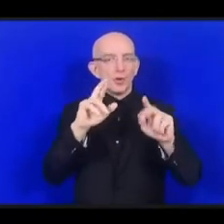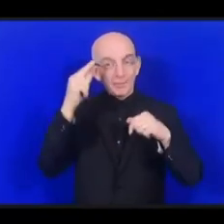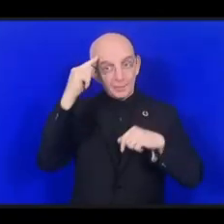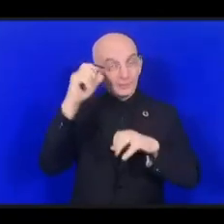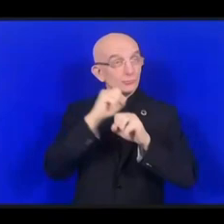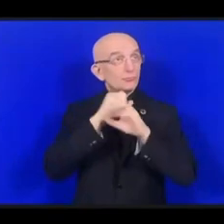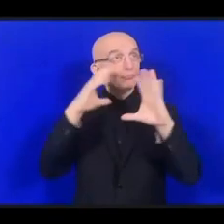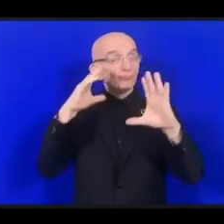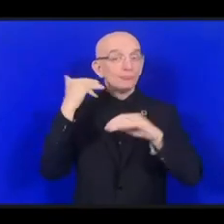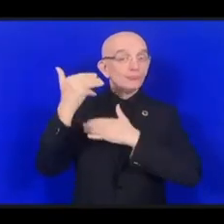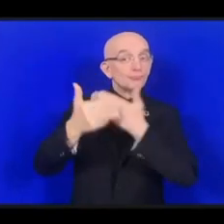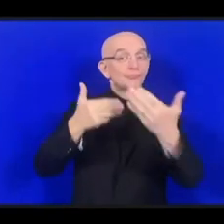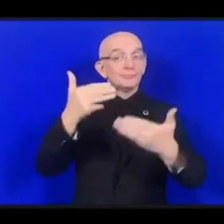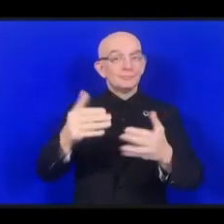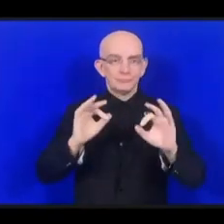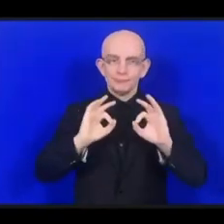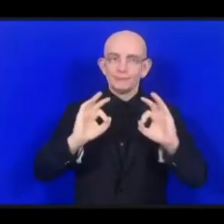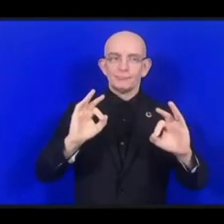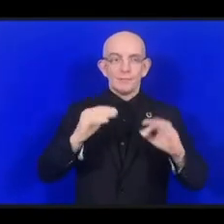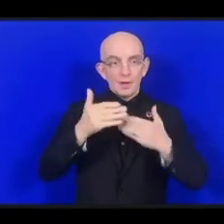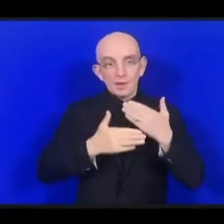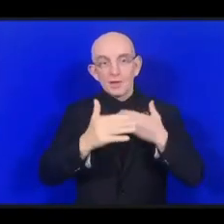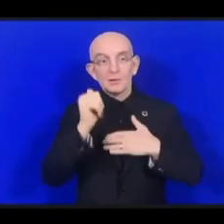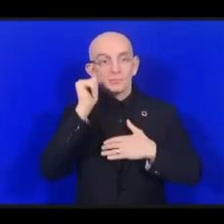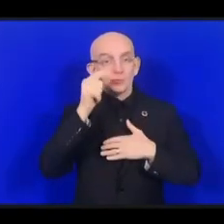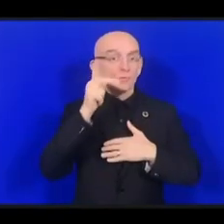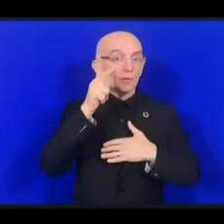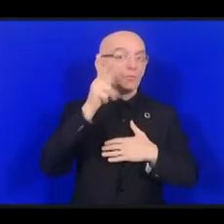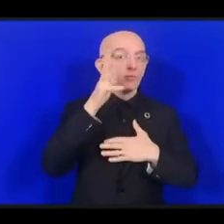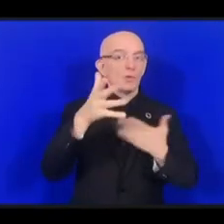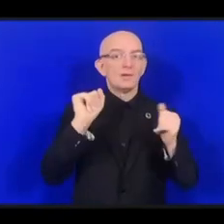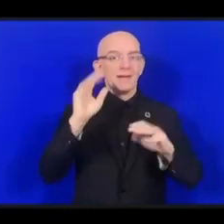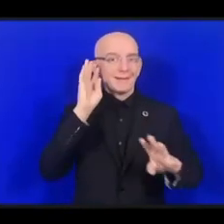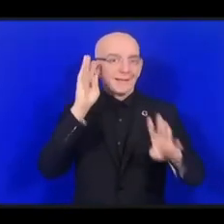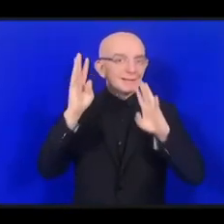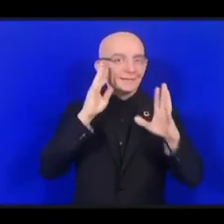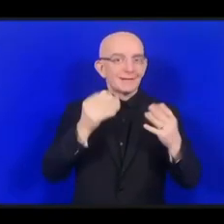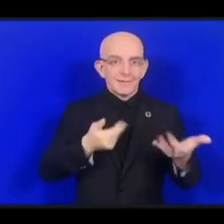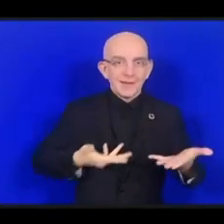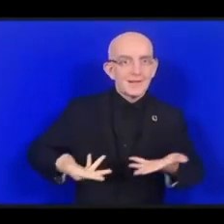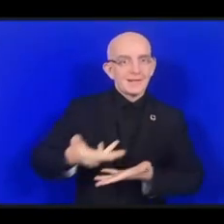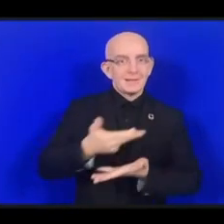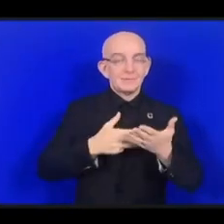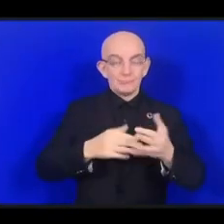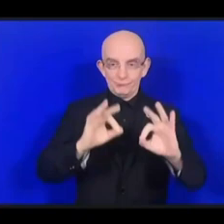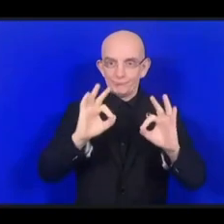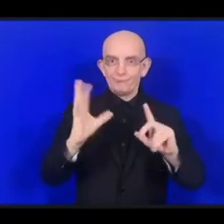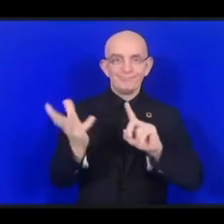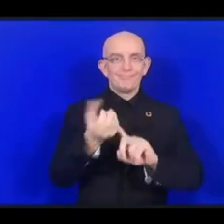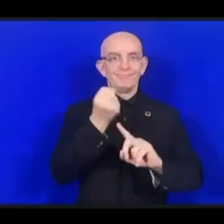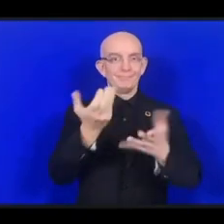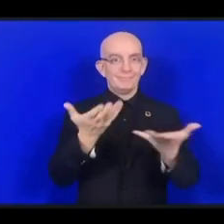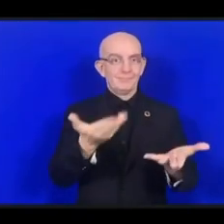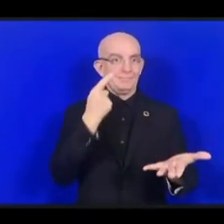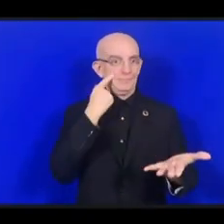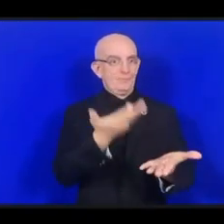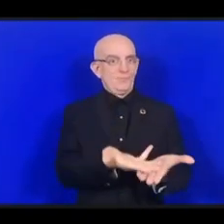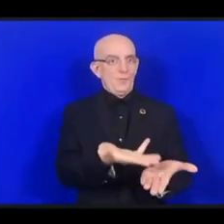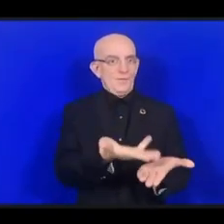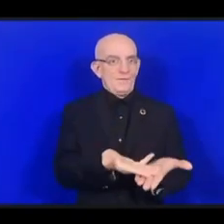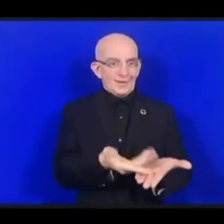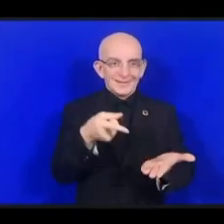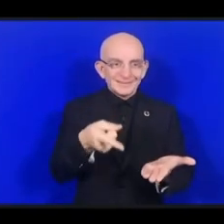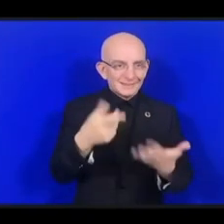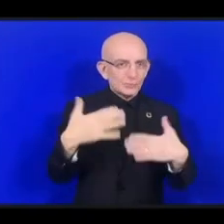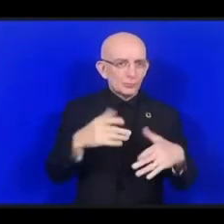personnes transformment l'énergie créative en réalité les multiples opportunités de l'Internet sont à notre portée